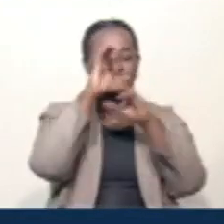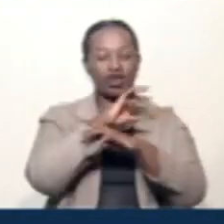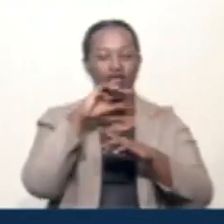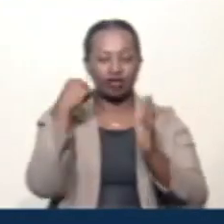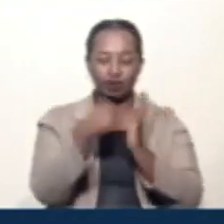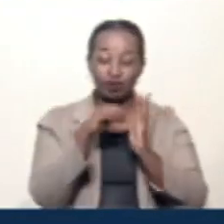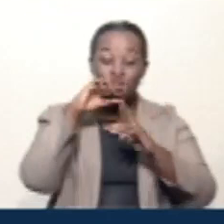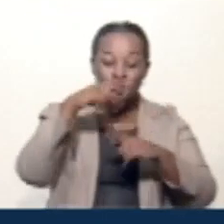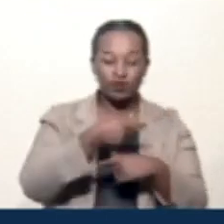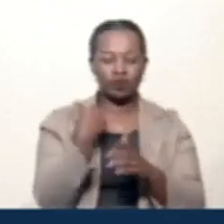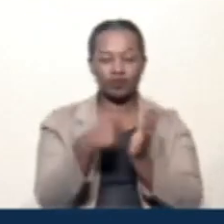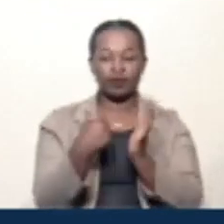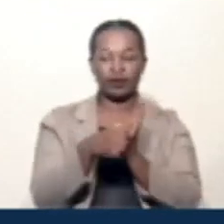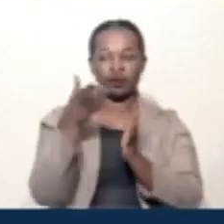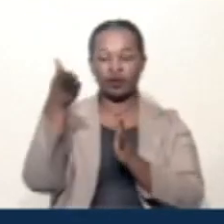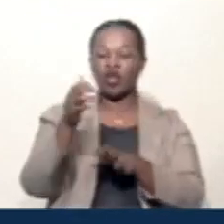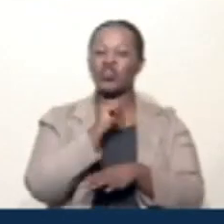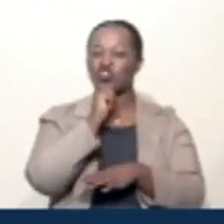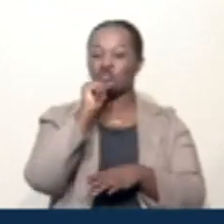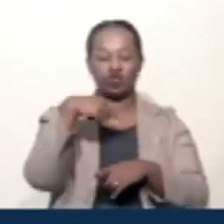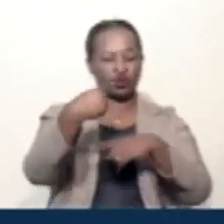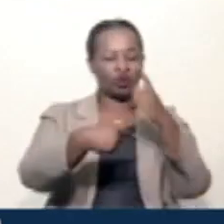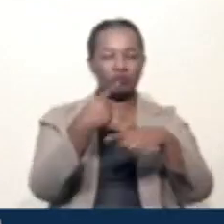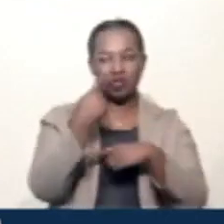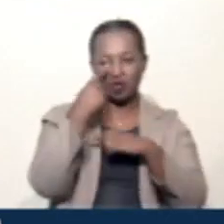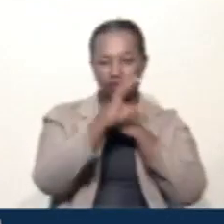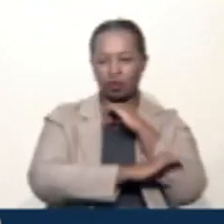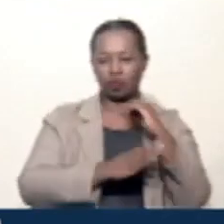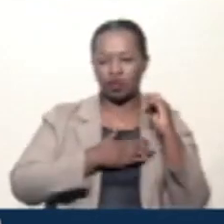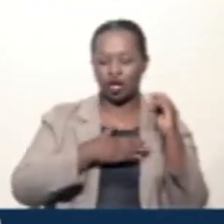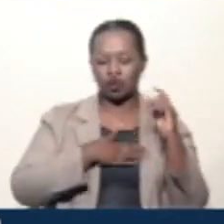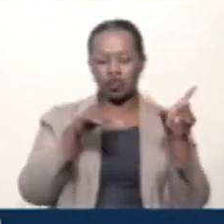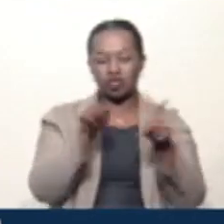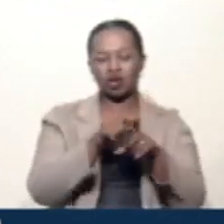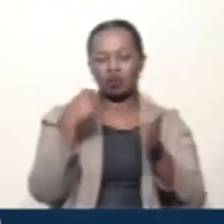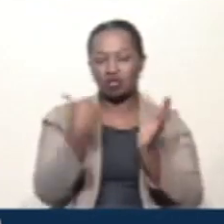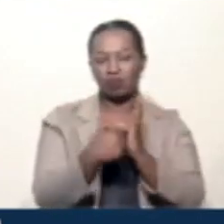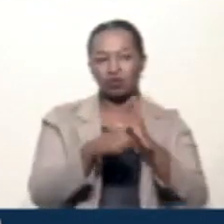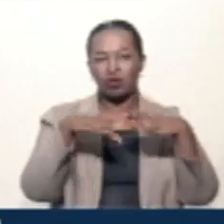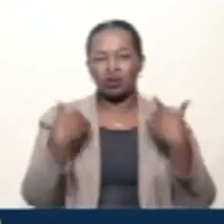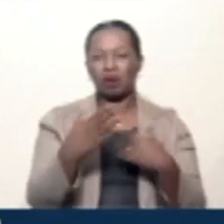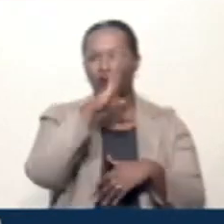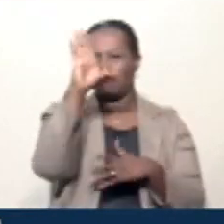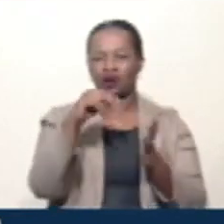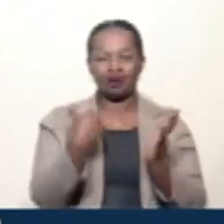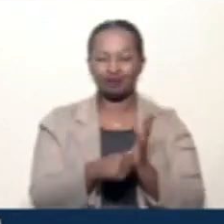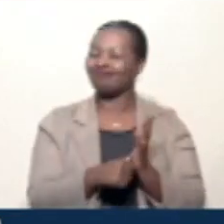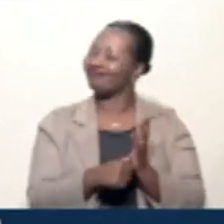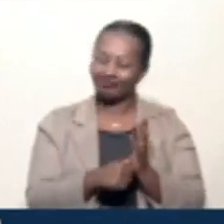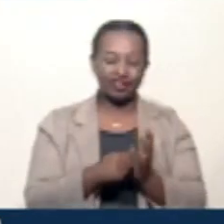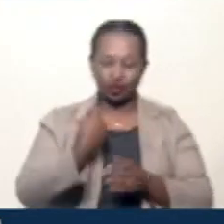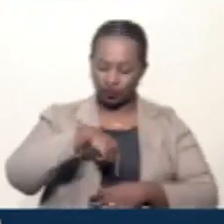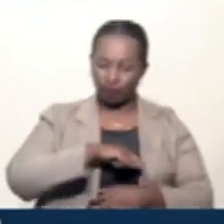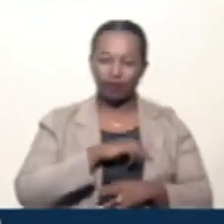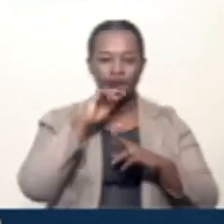by'ibazo bihari aho kugira ngo dukomeze dufate ibihugu byacu nka hari cyo kibazo cyangwa se Afrika ari kibazo ahubwo twumve ko nitwebwe ibisubizo